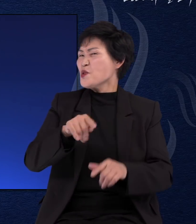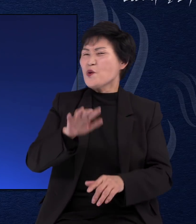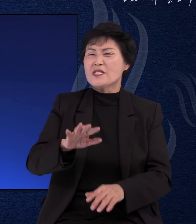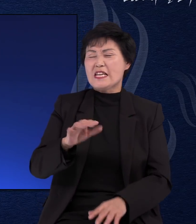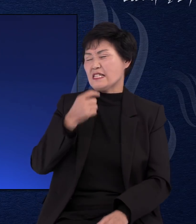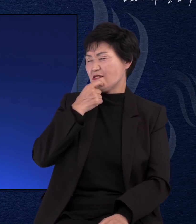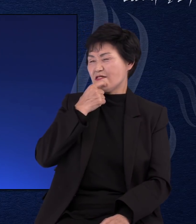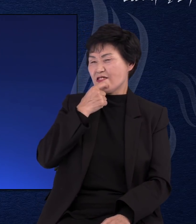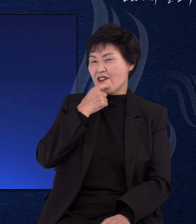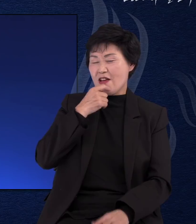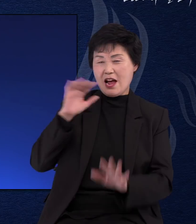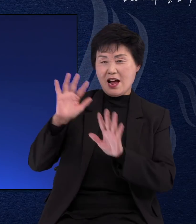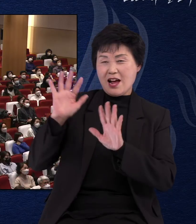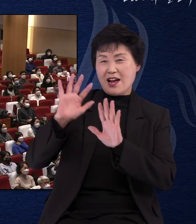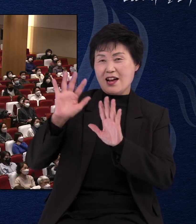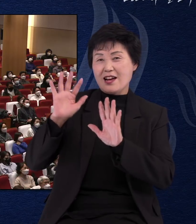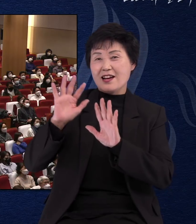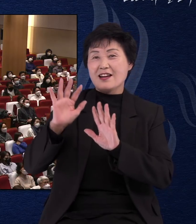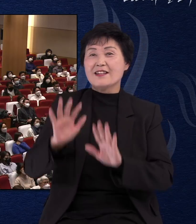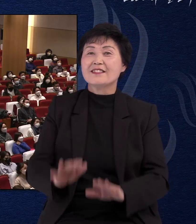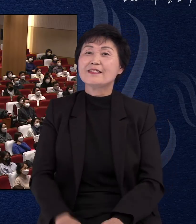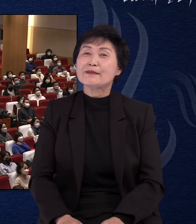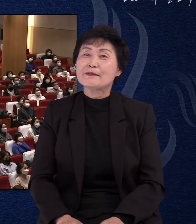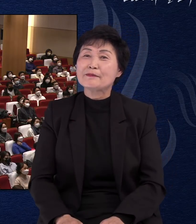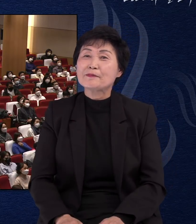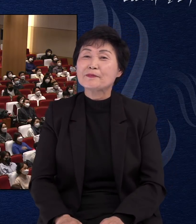이야기를 하면서 손사래를 쳤는데,